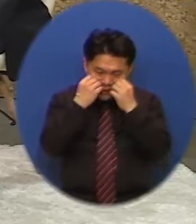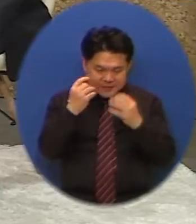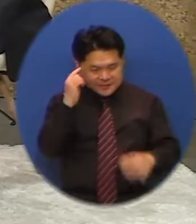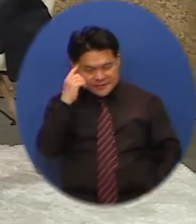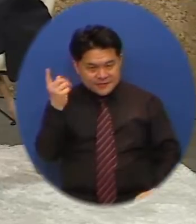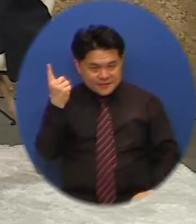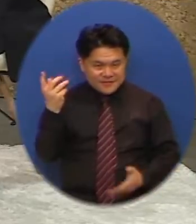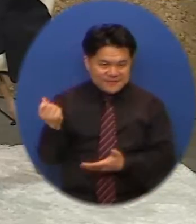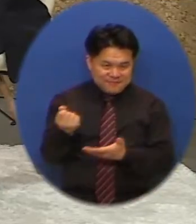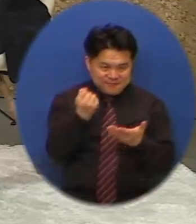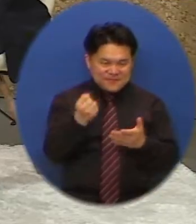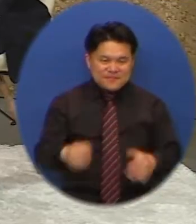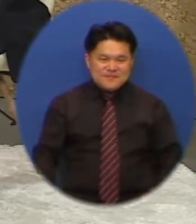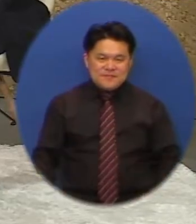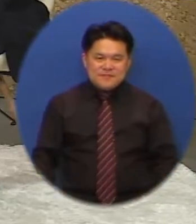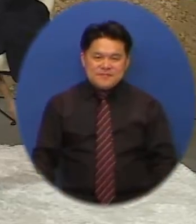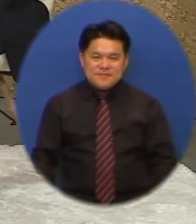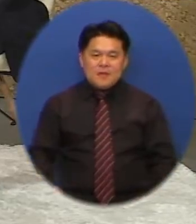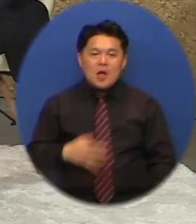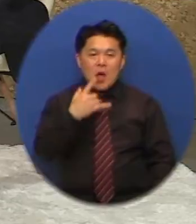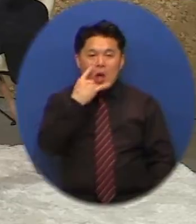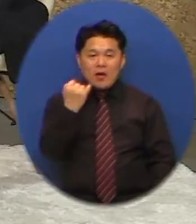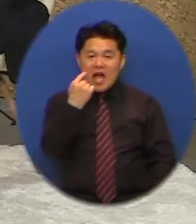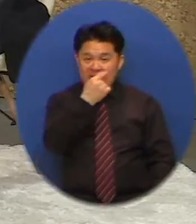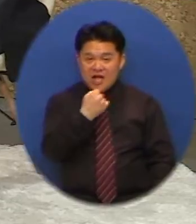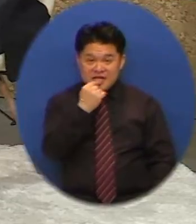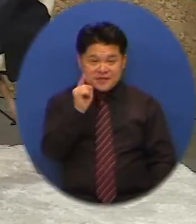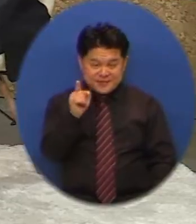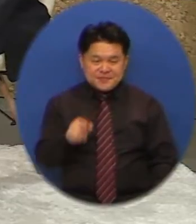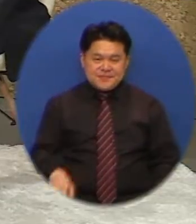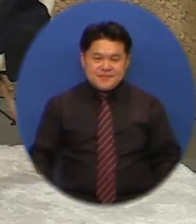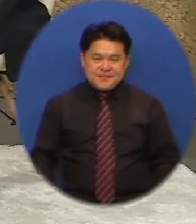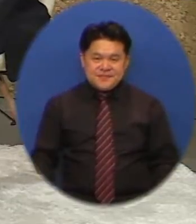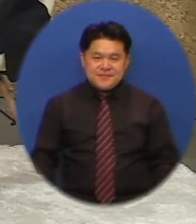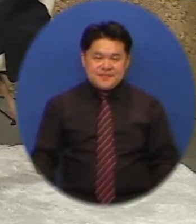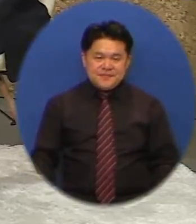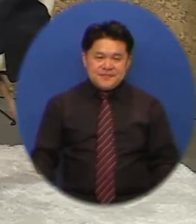하나 네. 개발했는데 그게 네. 이제 어머니 이론입니다. 네, 네.